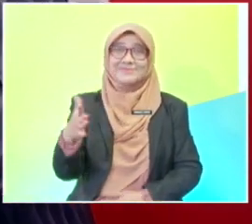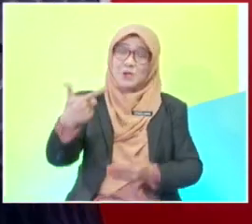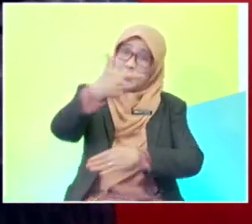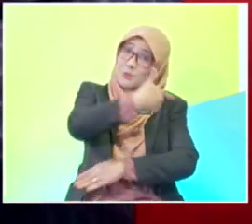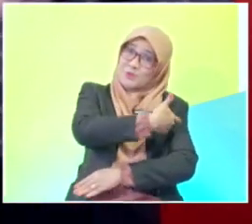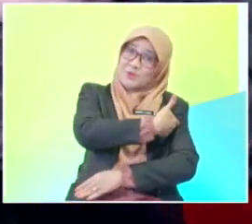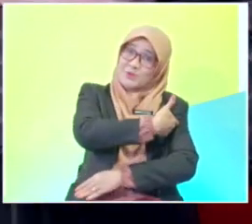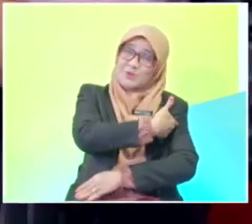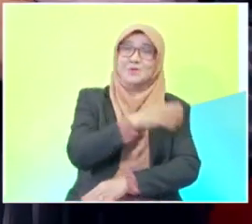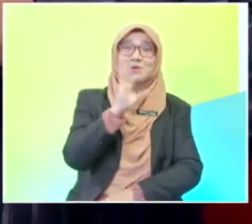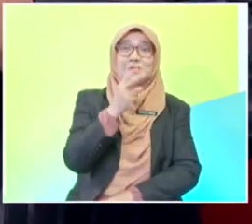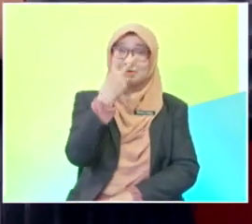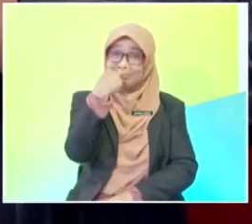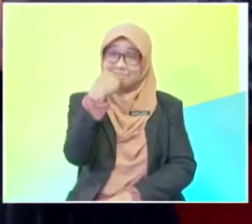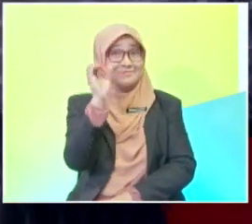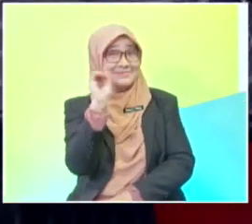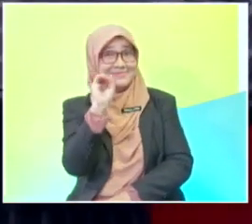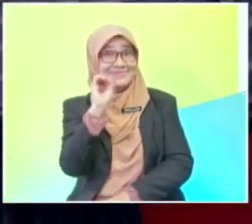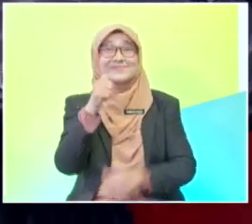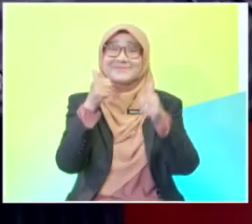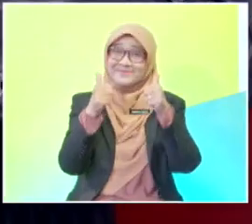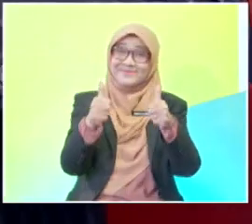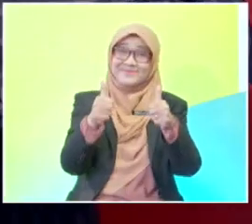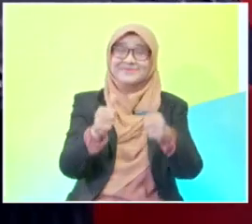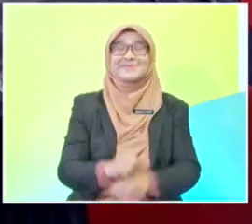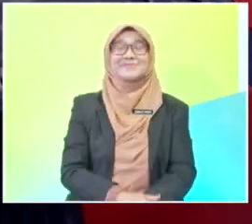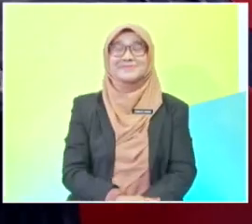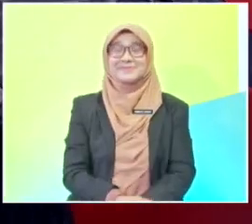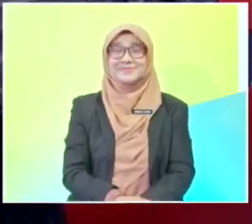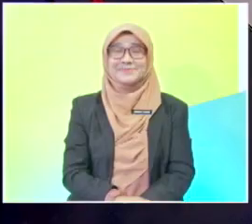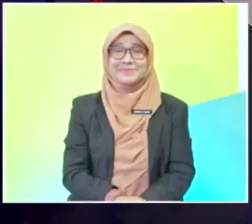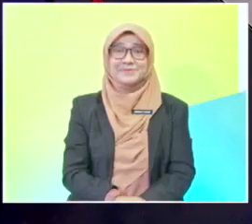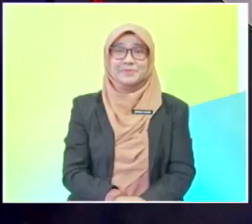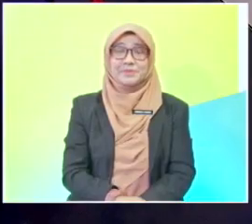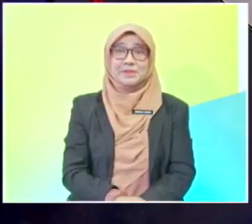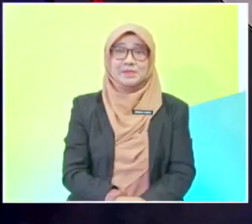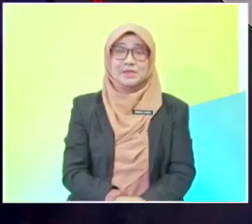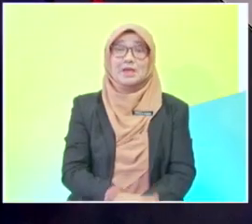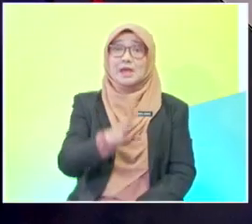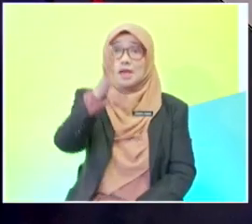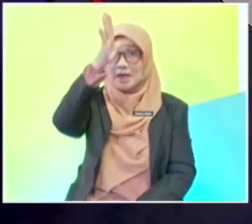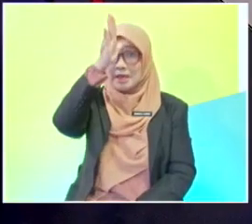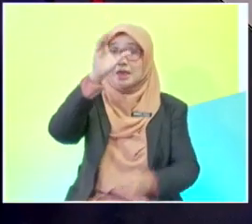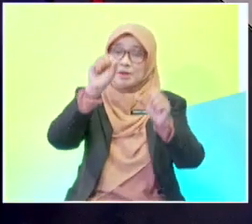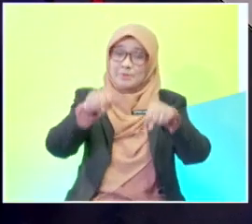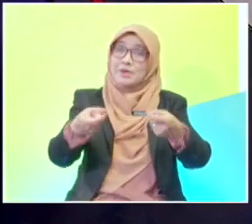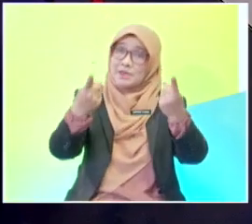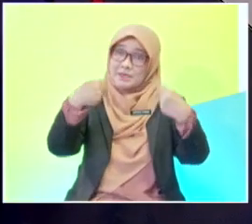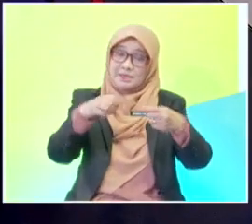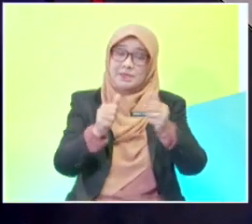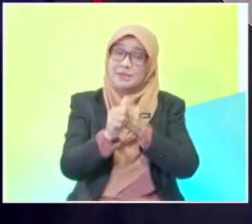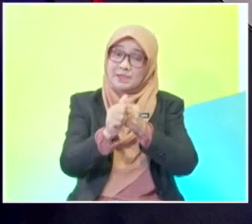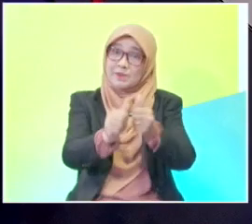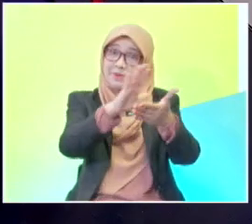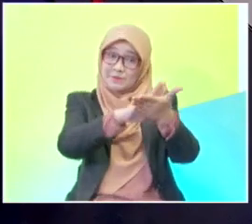Dia okey, tak menangis. Okey, bagus dia budak baik. Ya. Okey, jadi nanti Encik bolehlah datang untuk jadual imunisasi yang seterusnya ya.